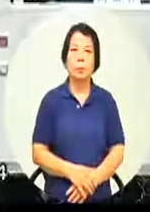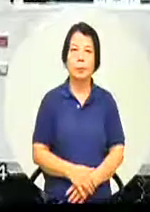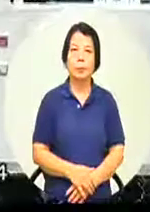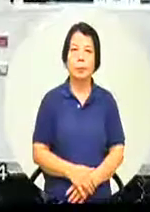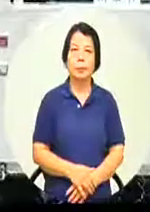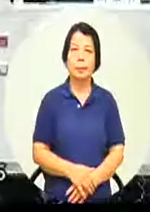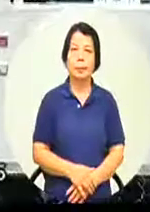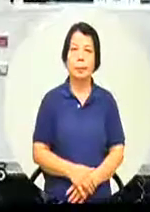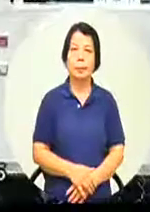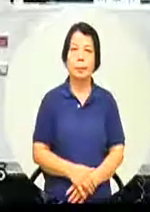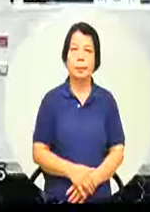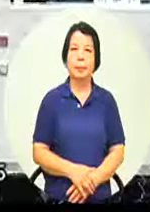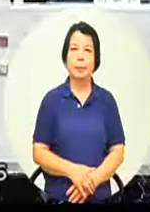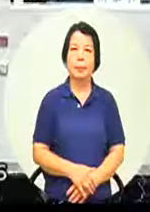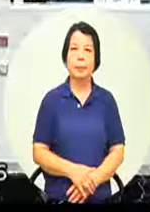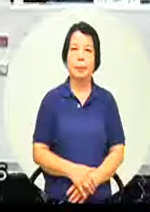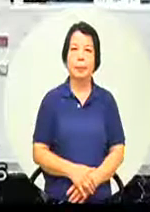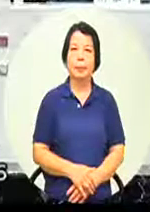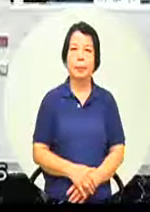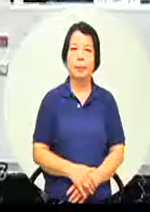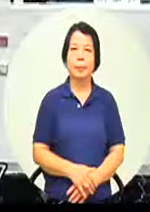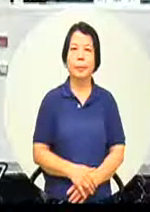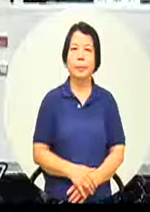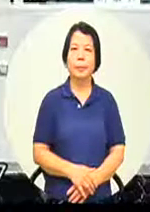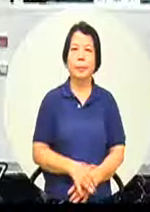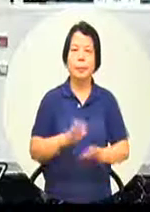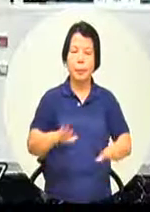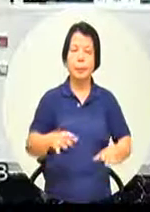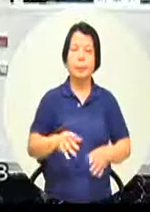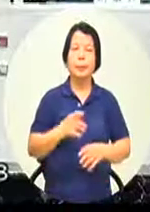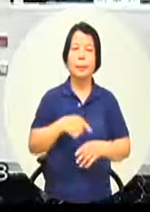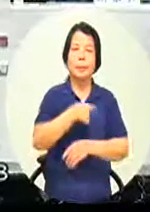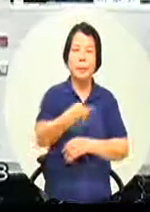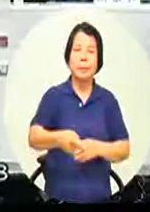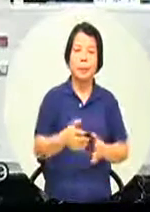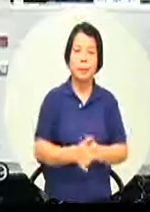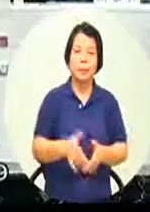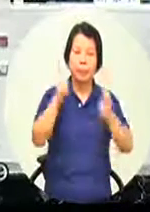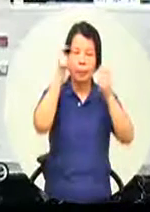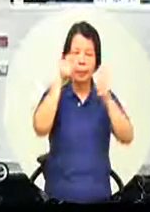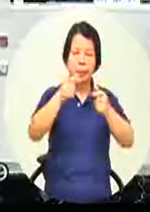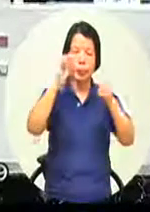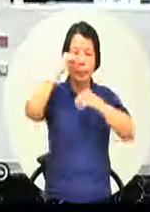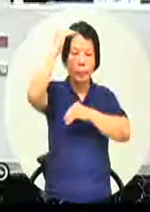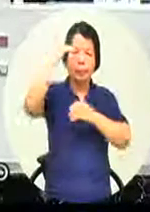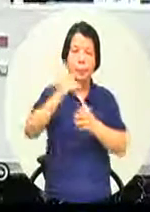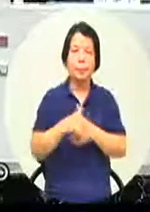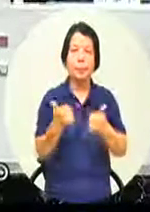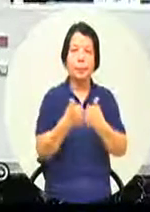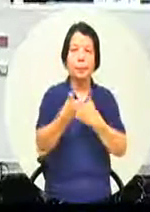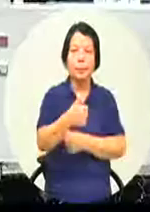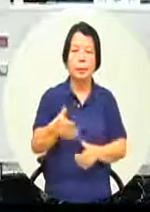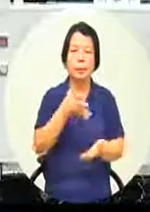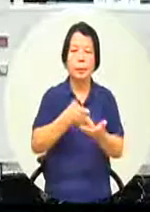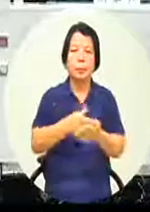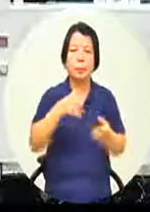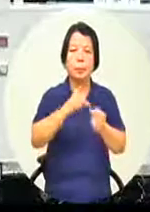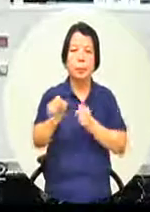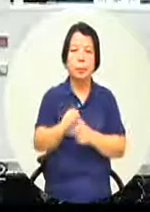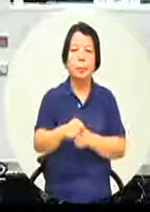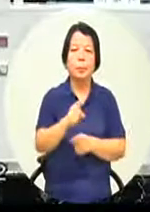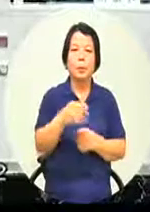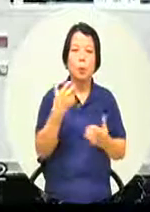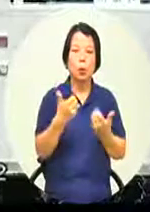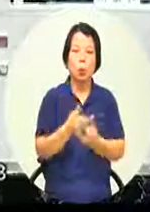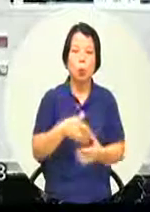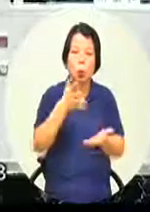好，结束了哈。那个接下来哈，请高敏玲议员啊，质询时间15分钟。高敏玲议员质